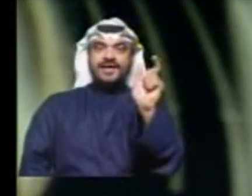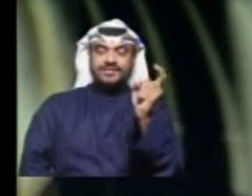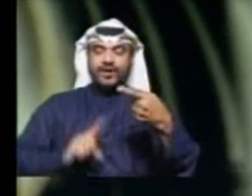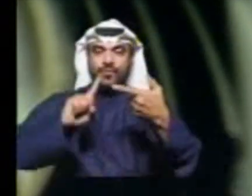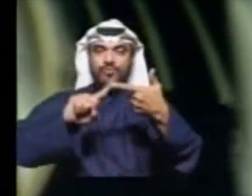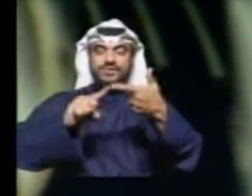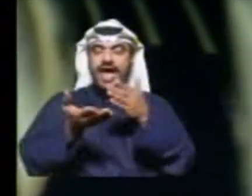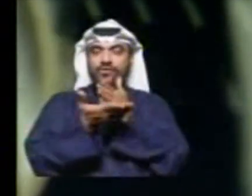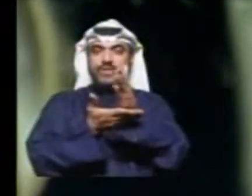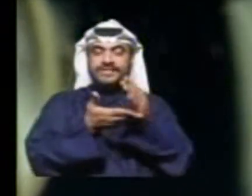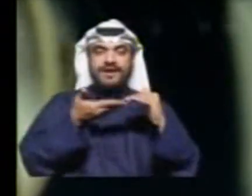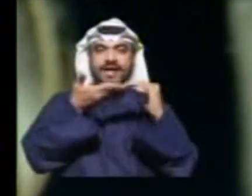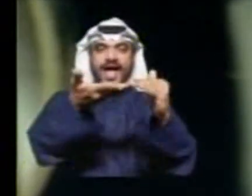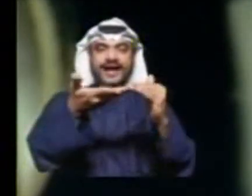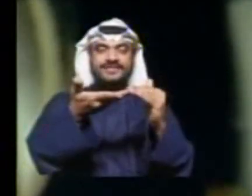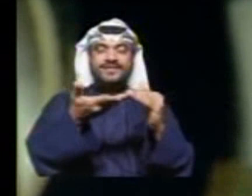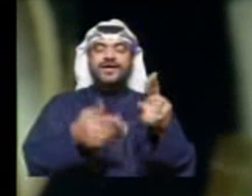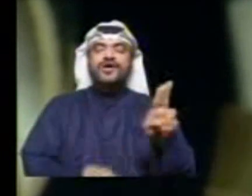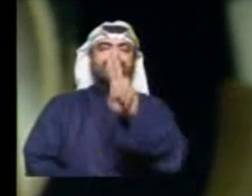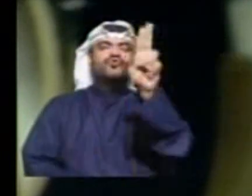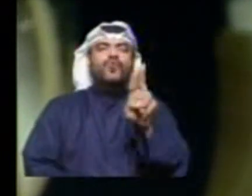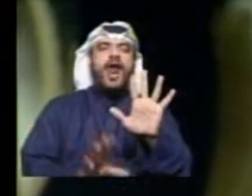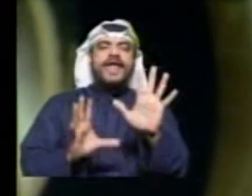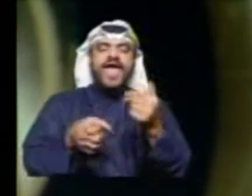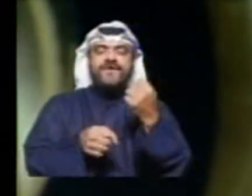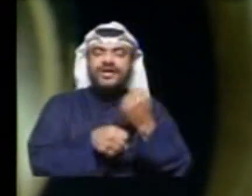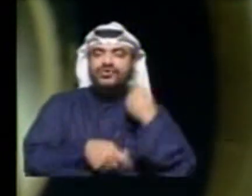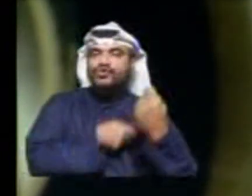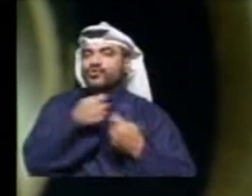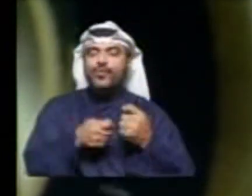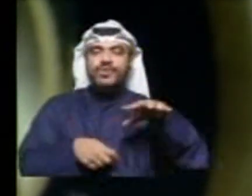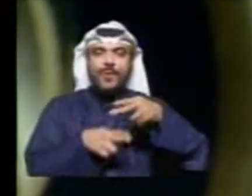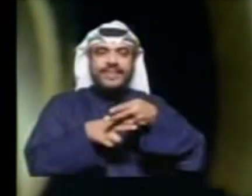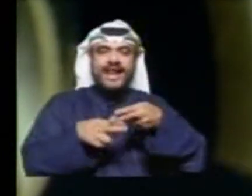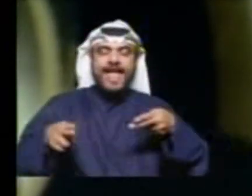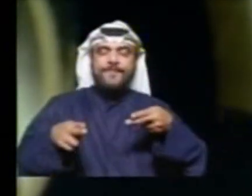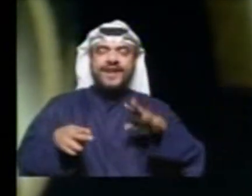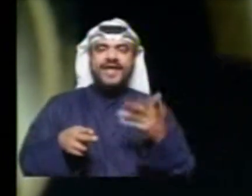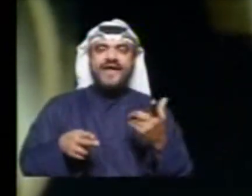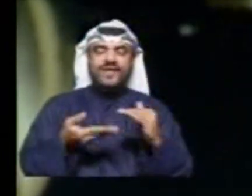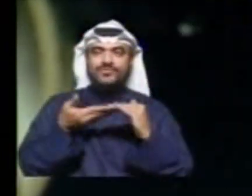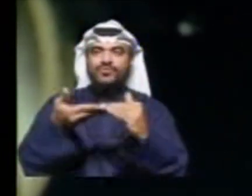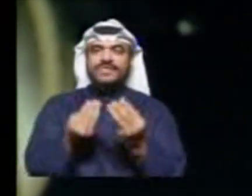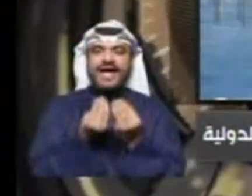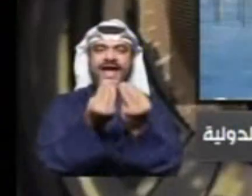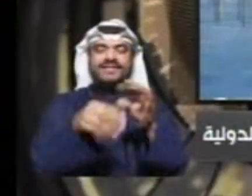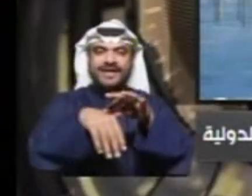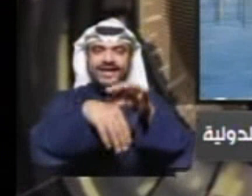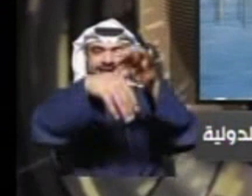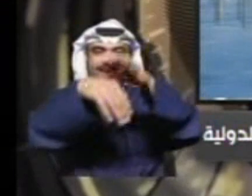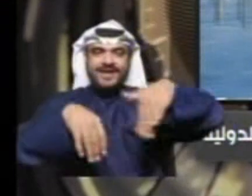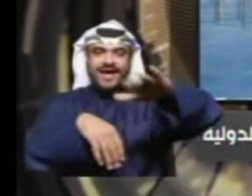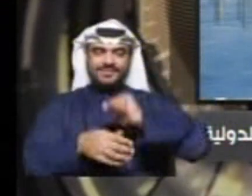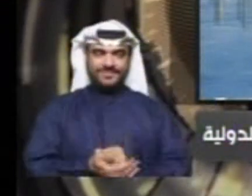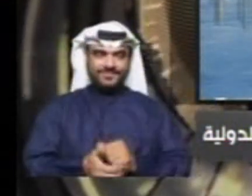الخارجية. سعادة السفير، حدثنا عن دور دولة الكويت في مجلس الأمن في المجال الإنساني. اولا